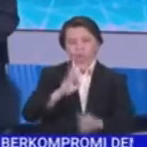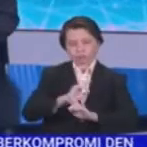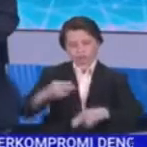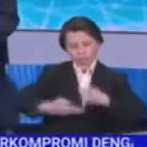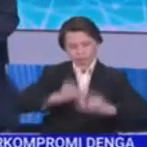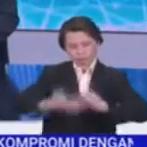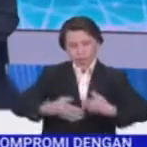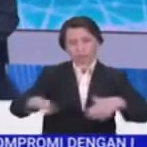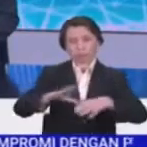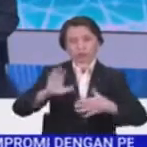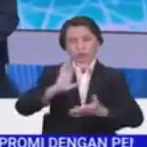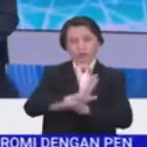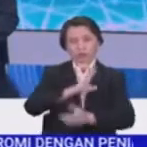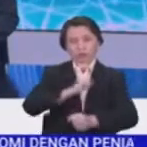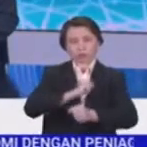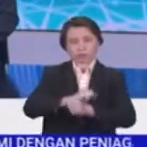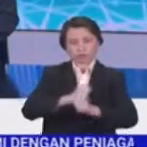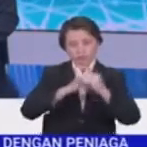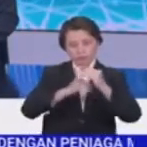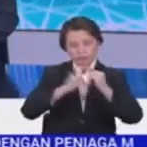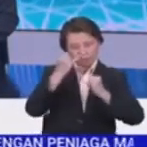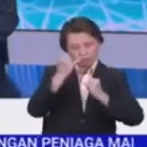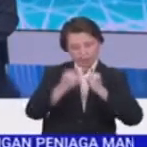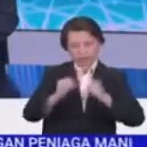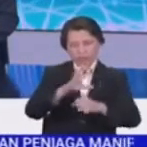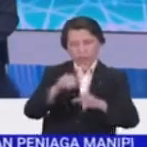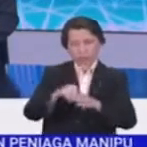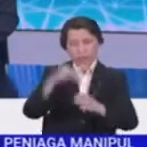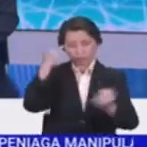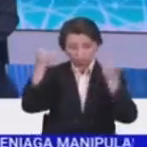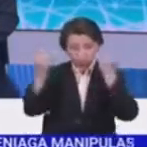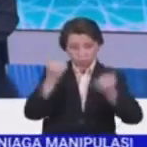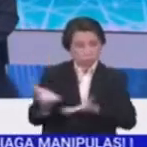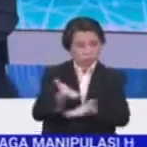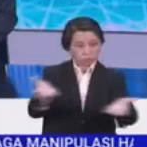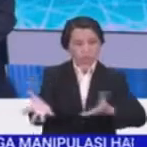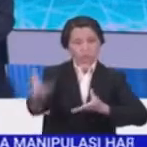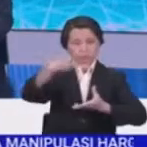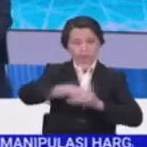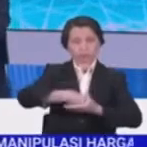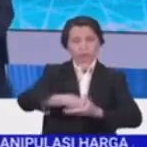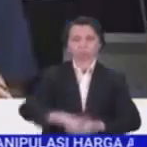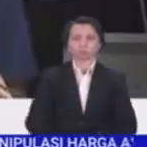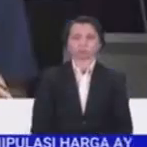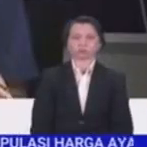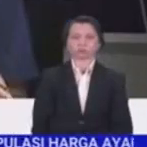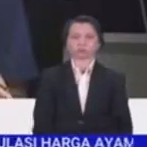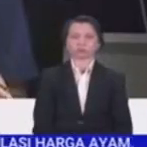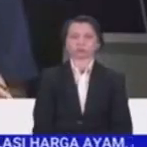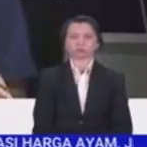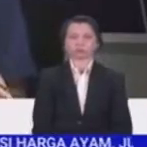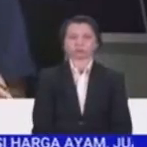kertas kerja yang kini di peringkat akhir turut melibatkan pandangan semua pihak.